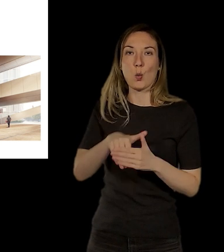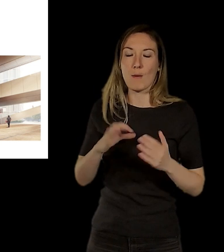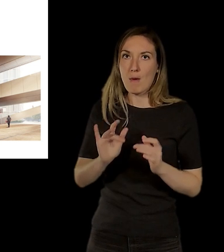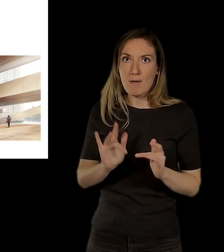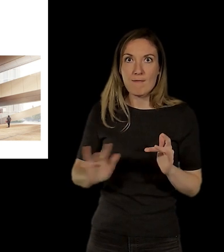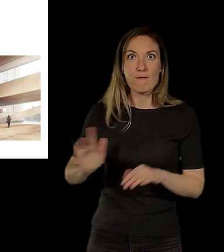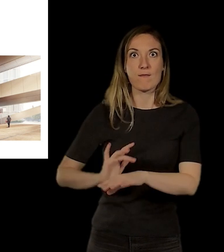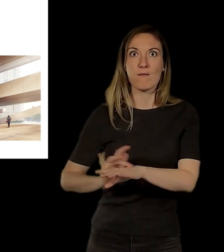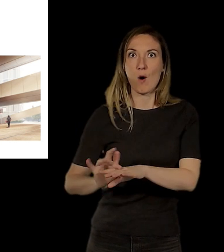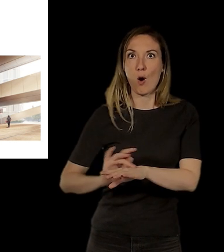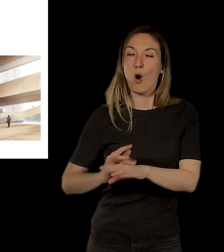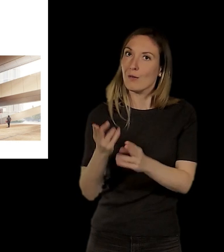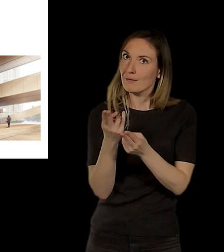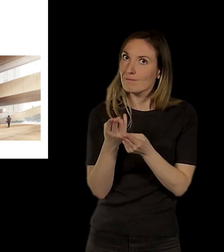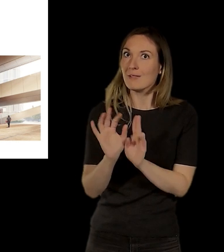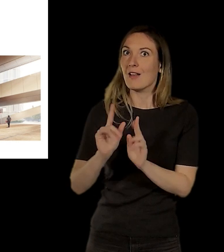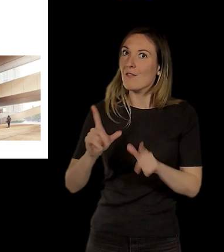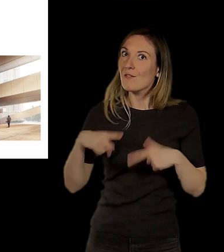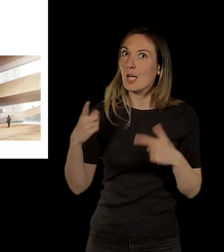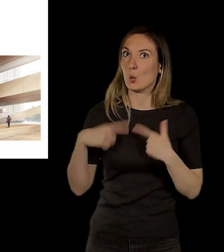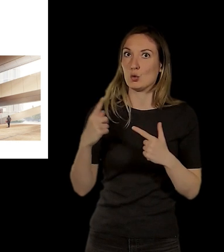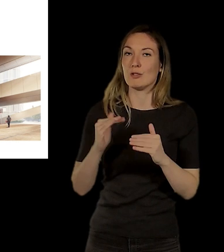využít, velmi převýšený